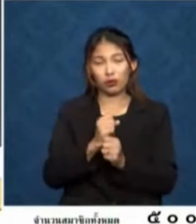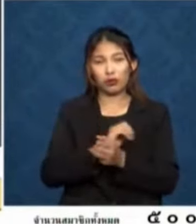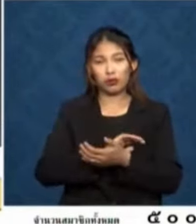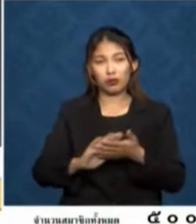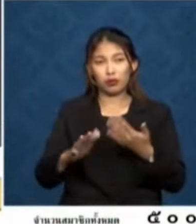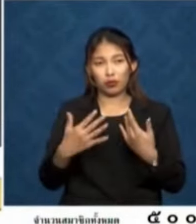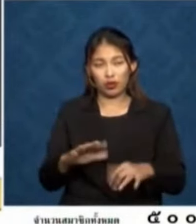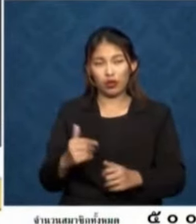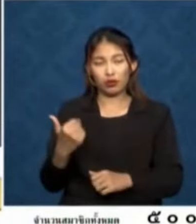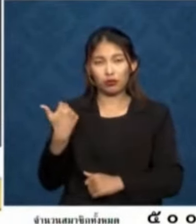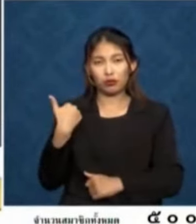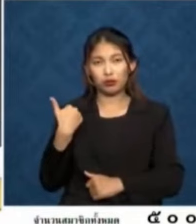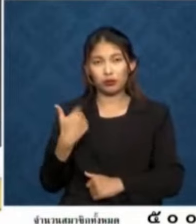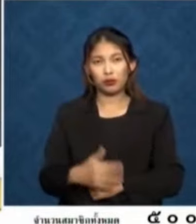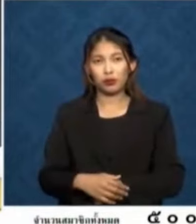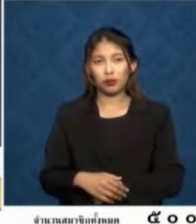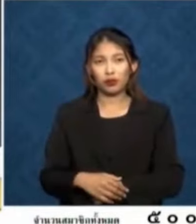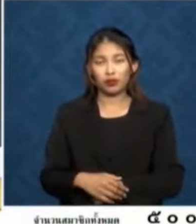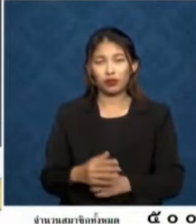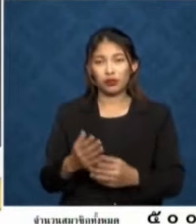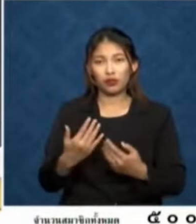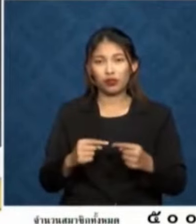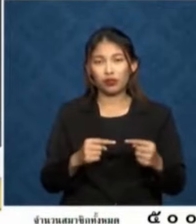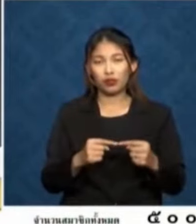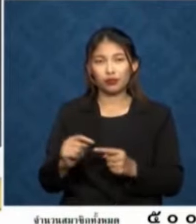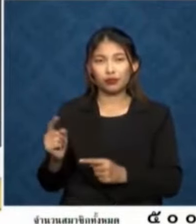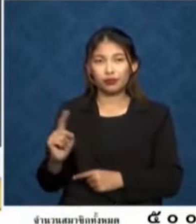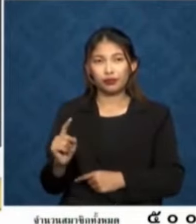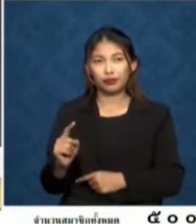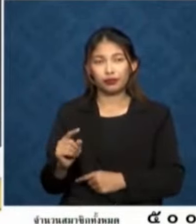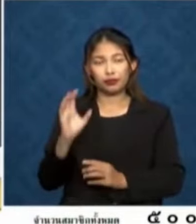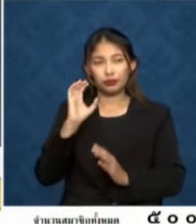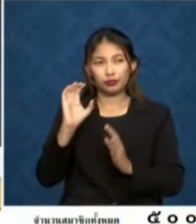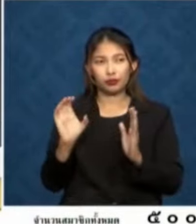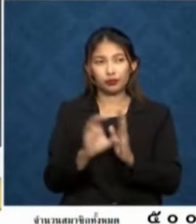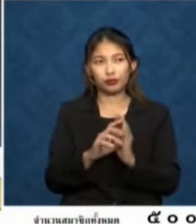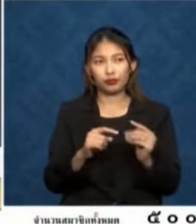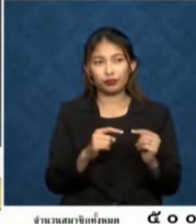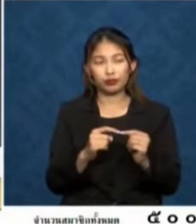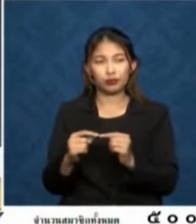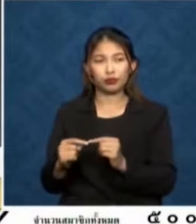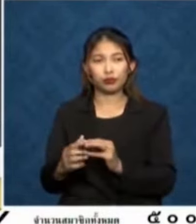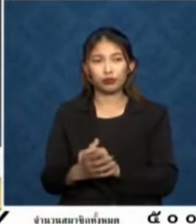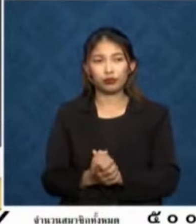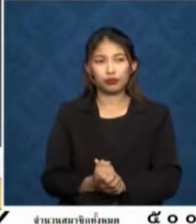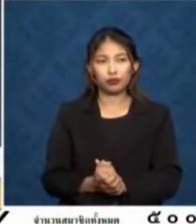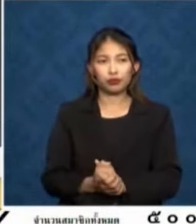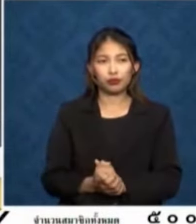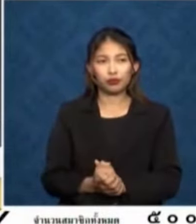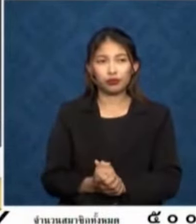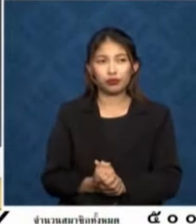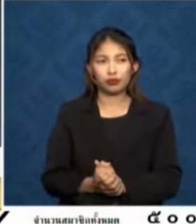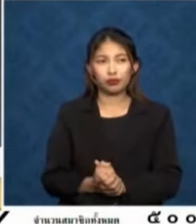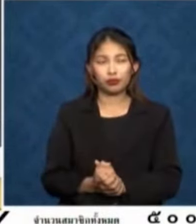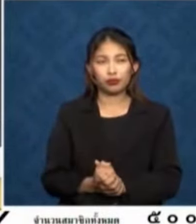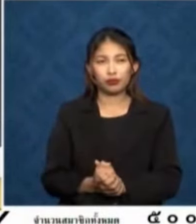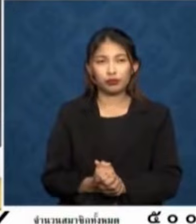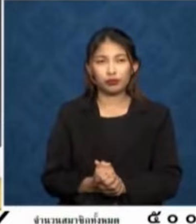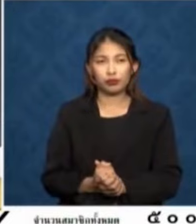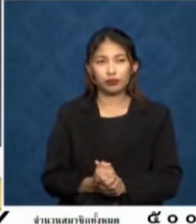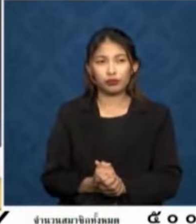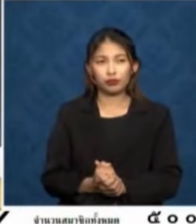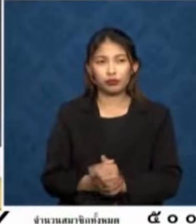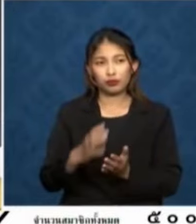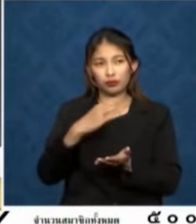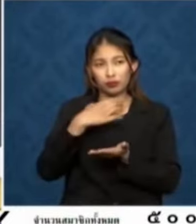คะทั้งนี้ทั้งนั้นค่ะสไลด์ต่อไปค่ะที่ดิฉันเอ่อร่าย